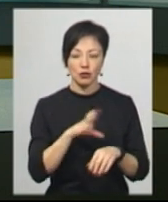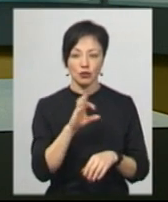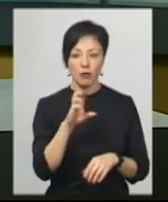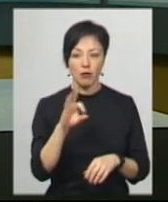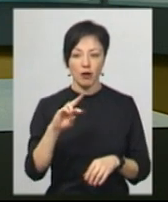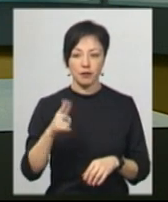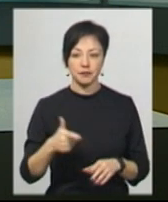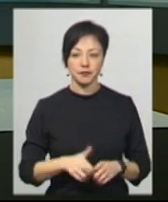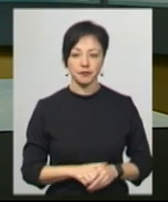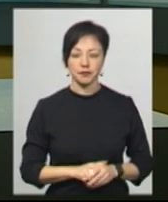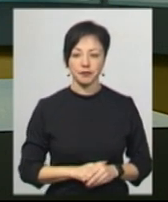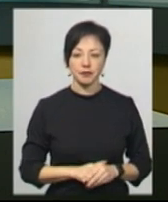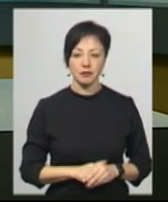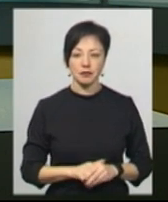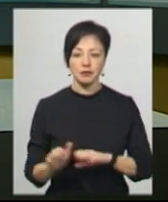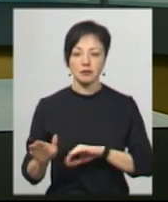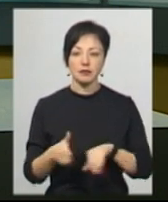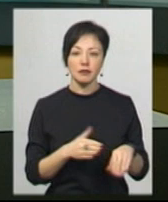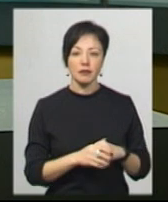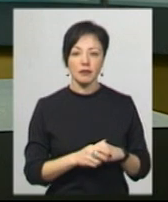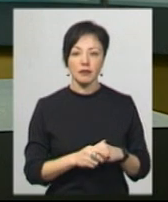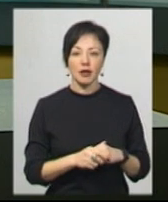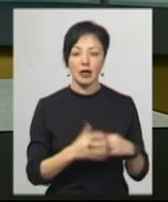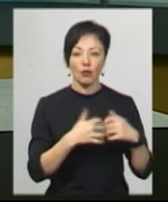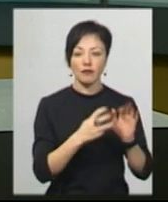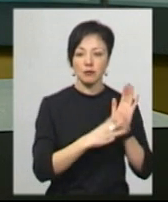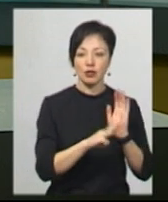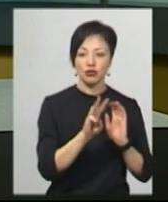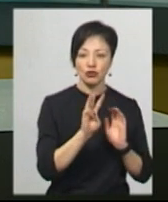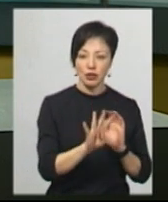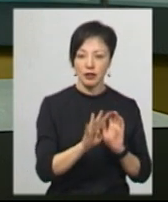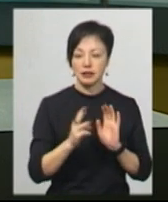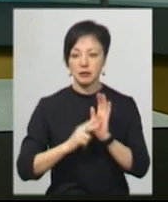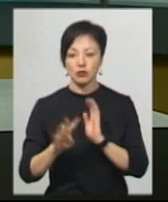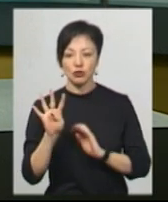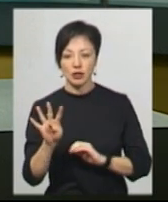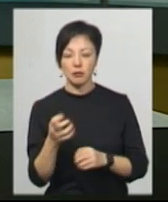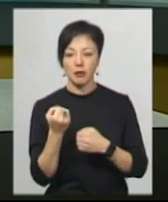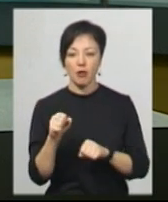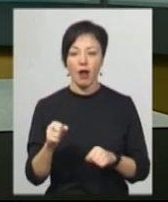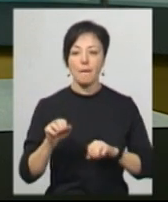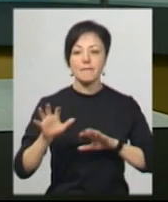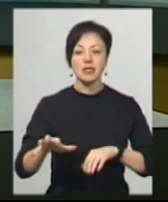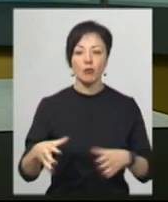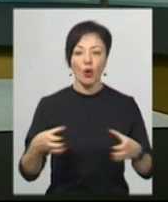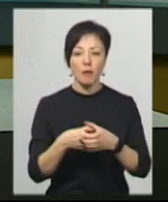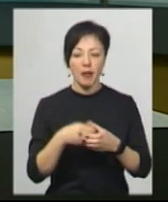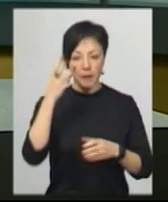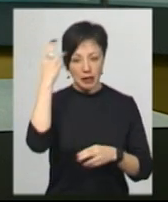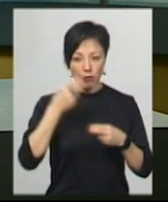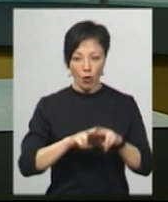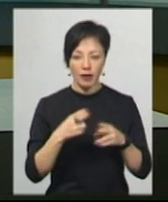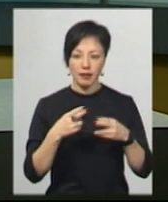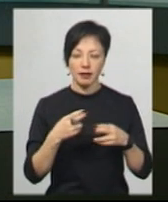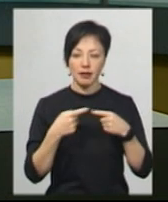Соболя. З рахунком 84-74 перемогла баскетбольна команда «Хмельницька політехніка», яка